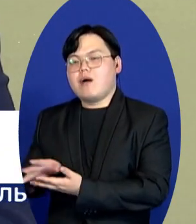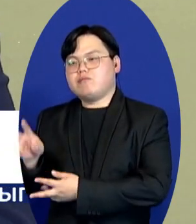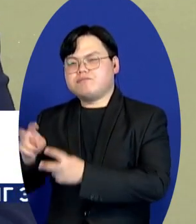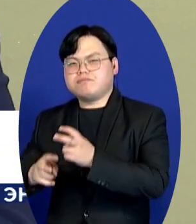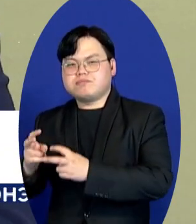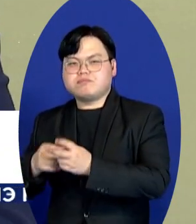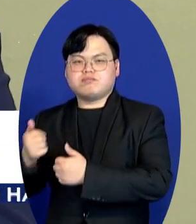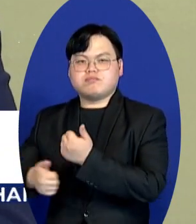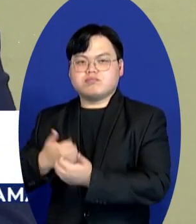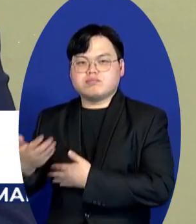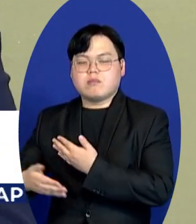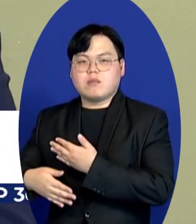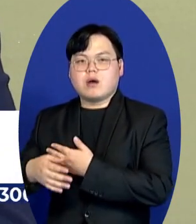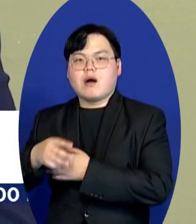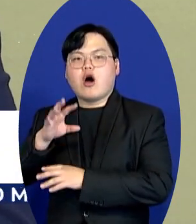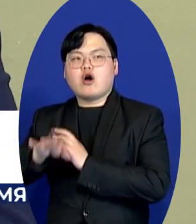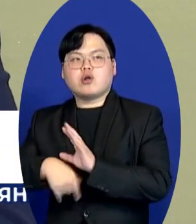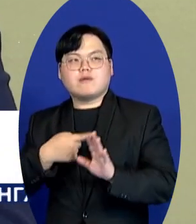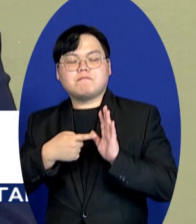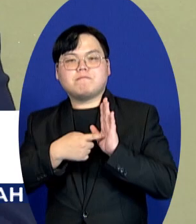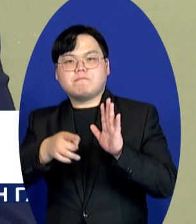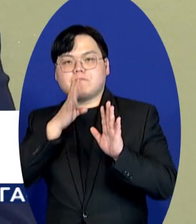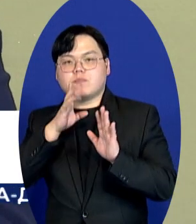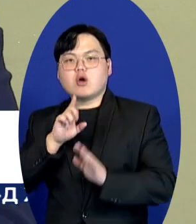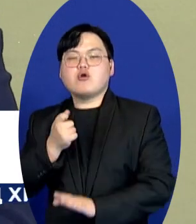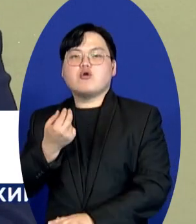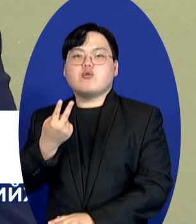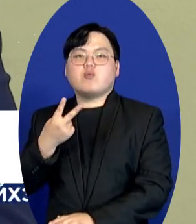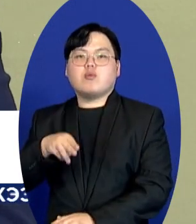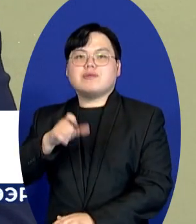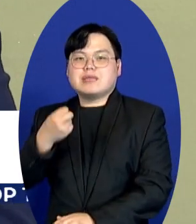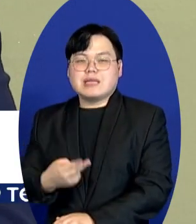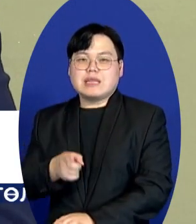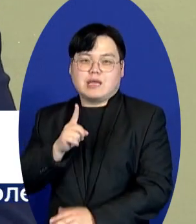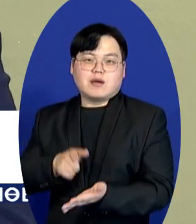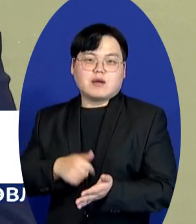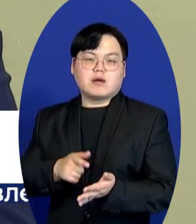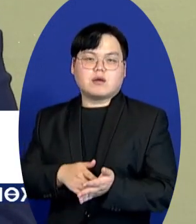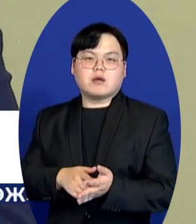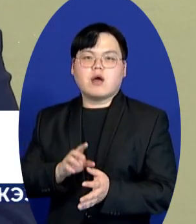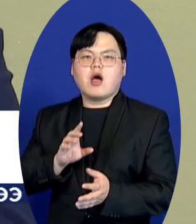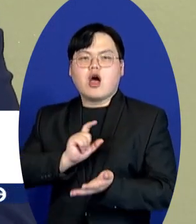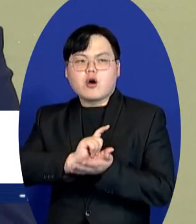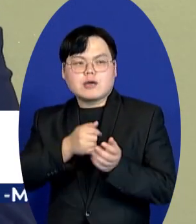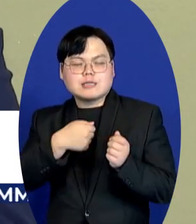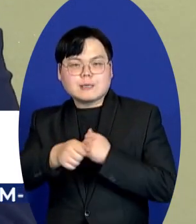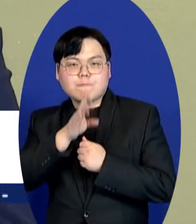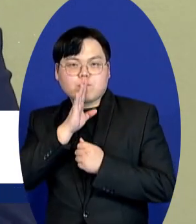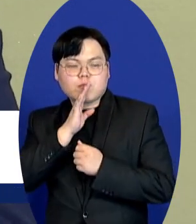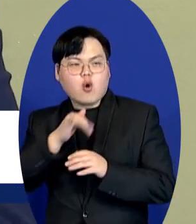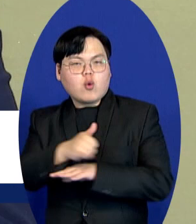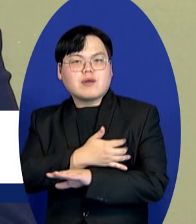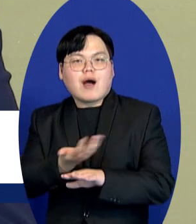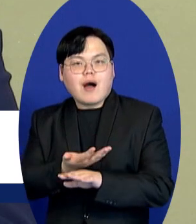хилдэг бүтцэдтэй байх хэвээр. Тэр бүтц өөрөө зөвхөн экспортод чиглэсэн яаж одоо аль улсын зах зорилттой зах зээл рүү